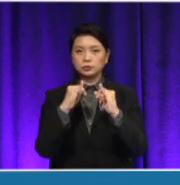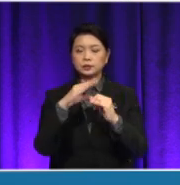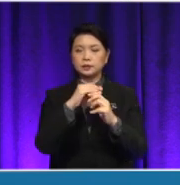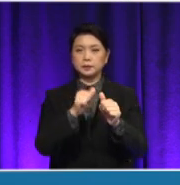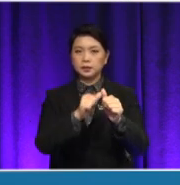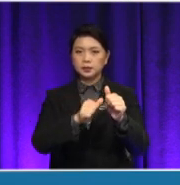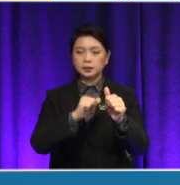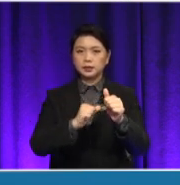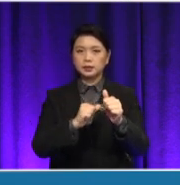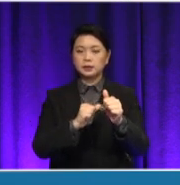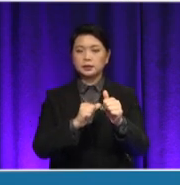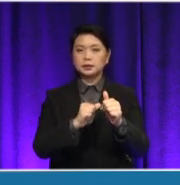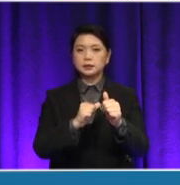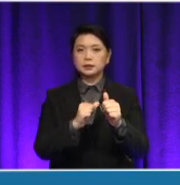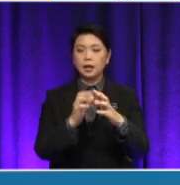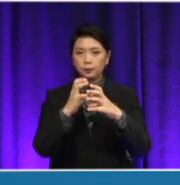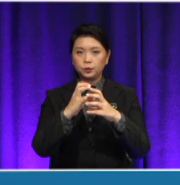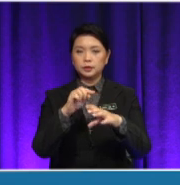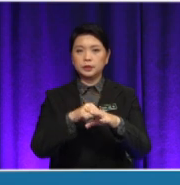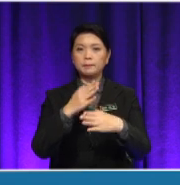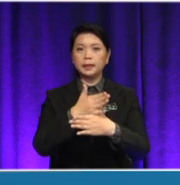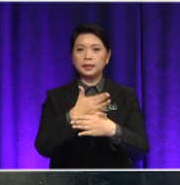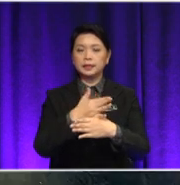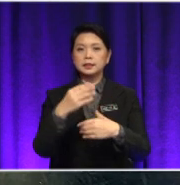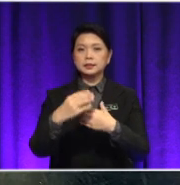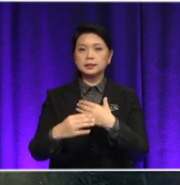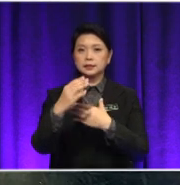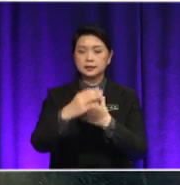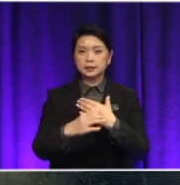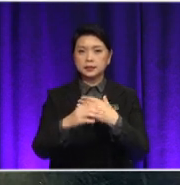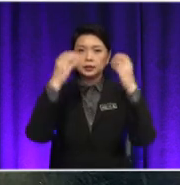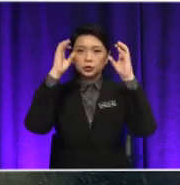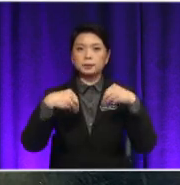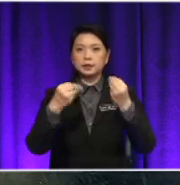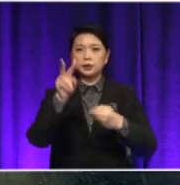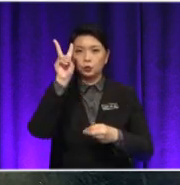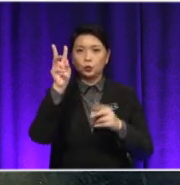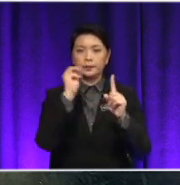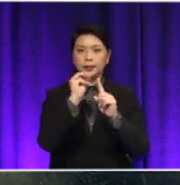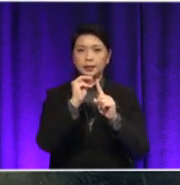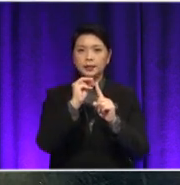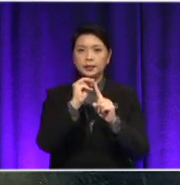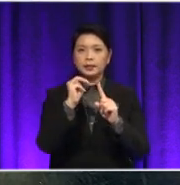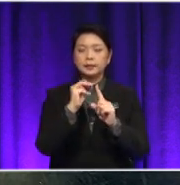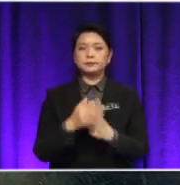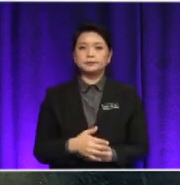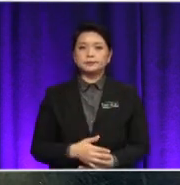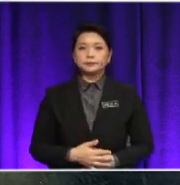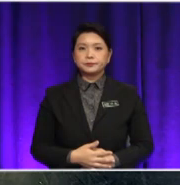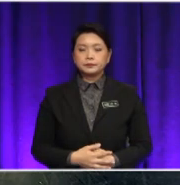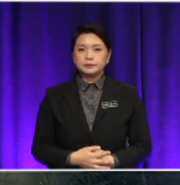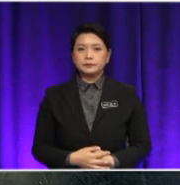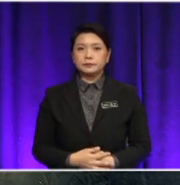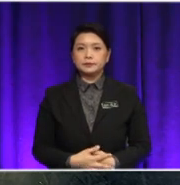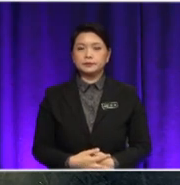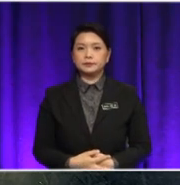disebut tadi situ. Jadi, cikgu bagi 2 markah kepada Nur Husnal. Lawannya 3, cikgu.